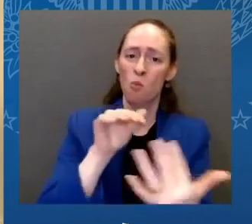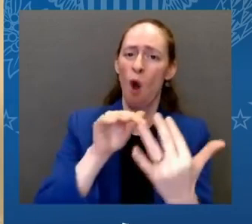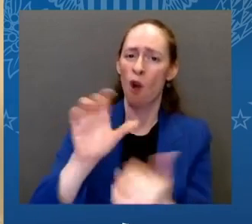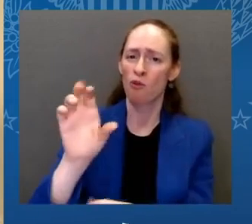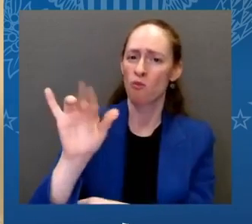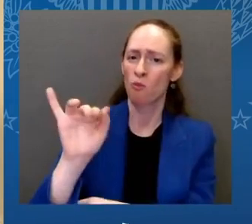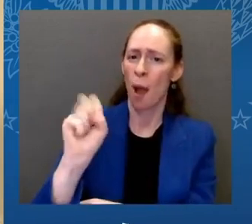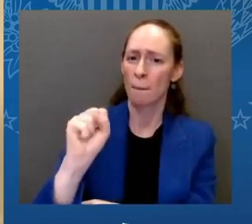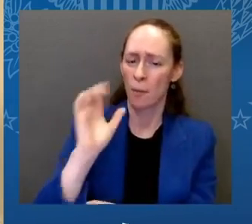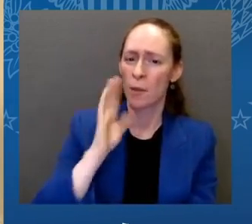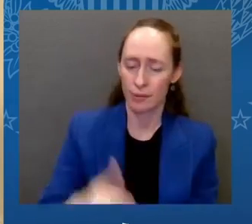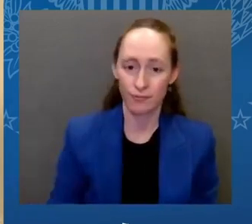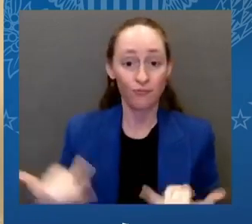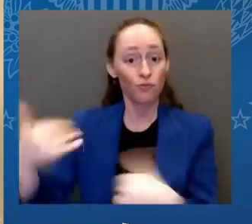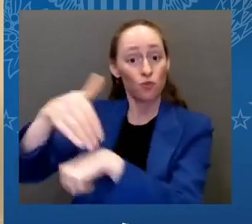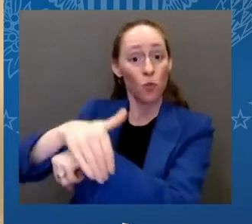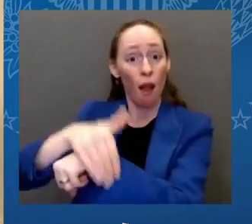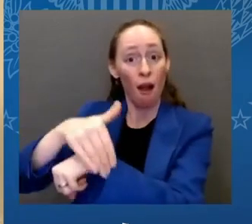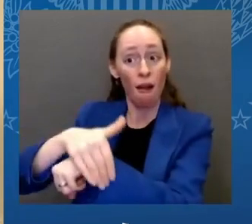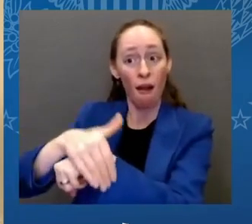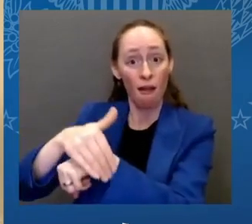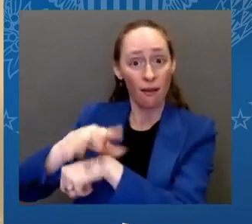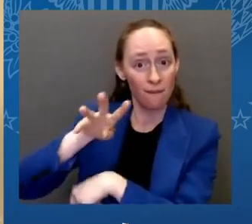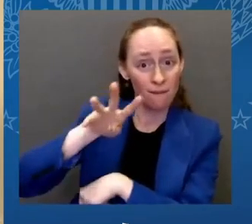четвертий вечір Хануки, і